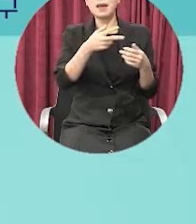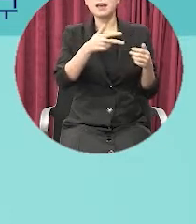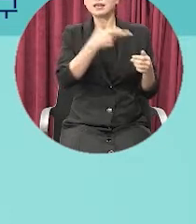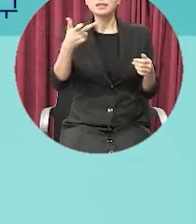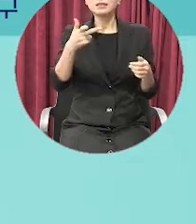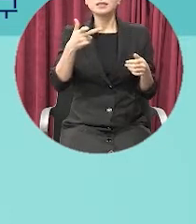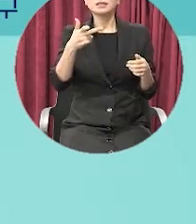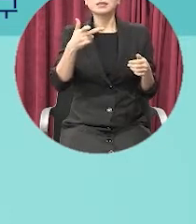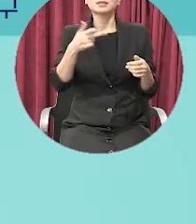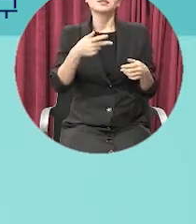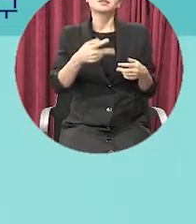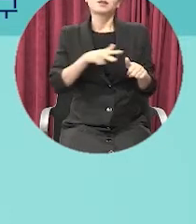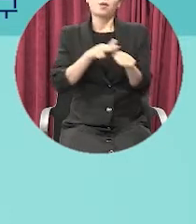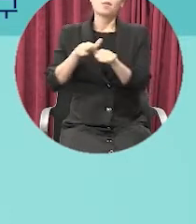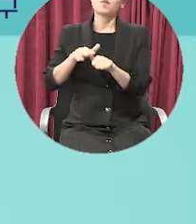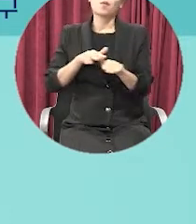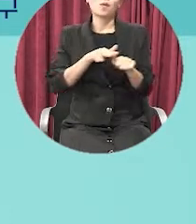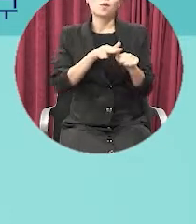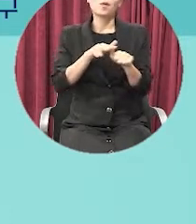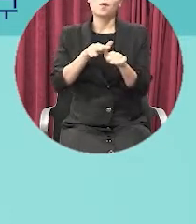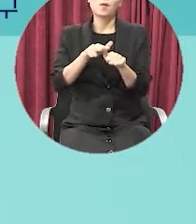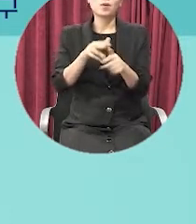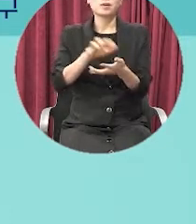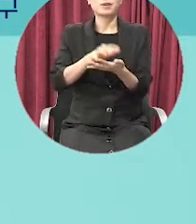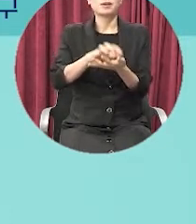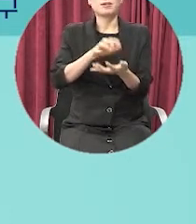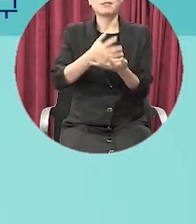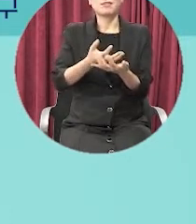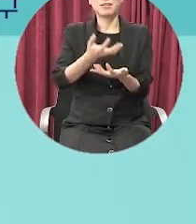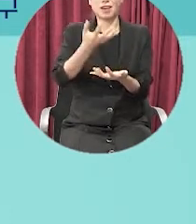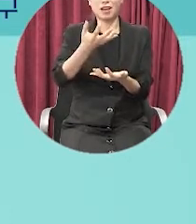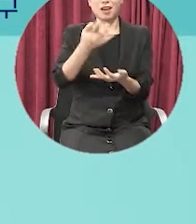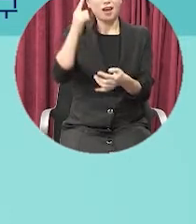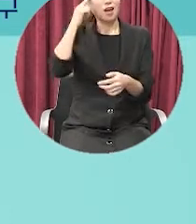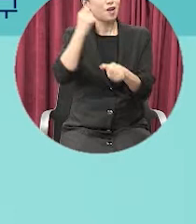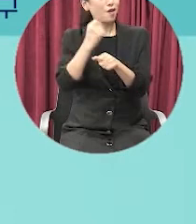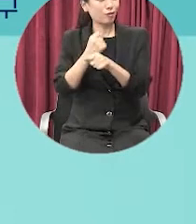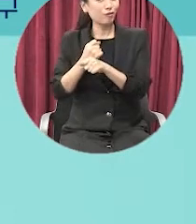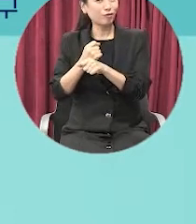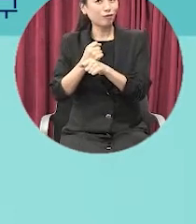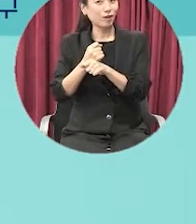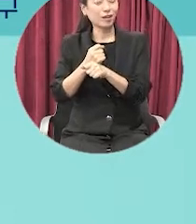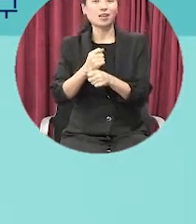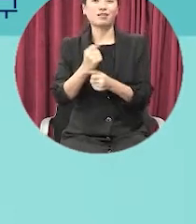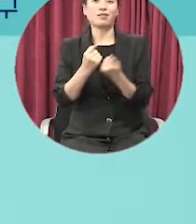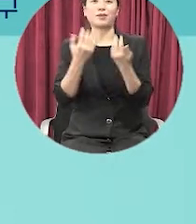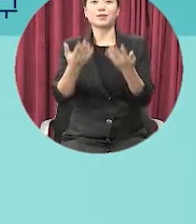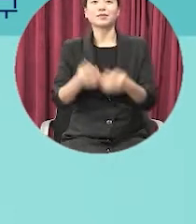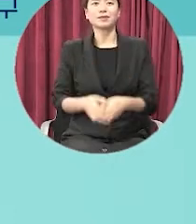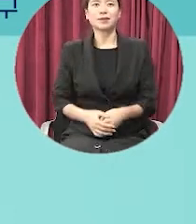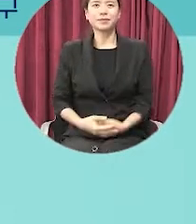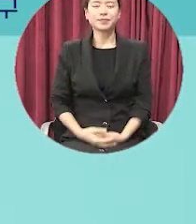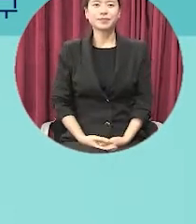20분정도 간략하게 말씀을 좀 드리려고 합니다 아 제가 그 하녀 공연도 하겠습니다